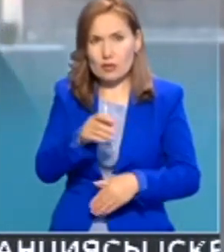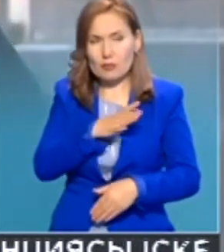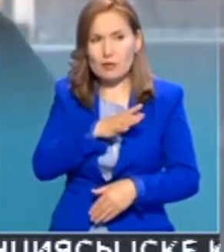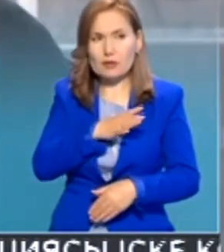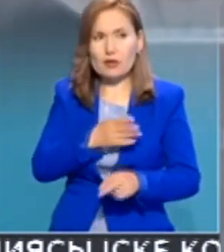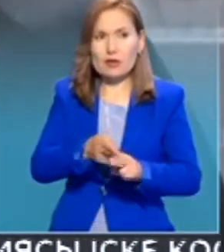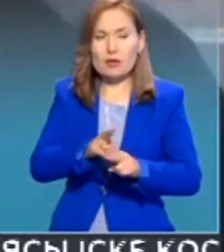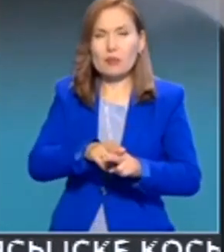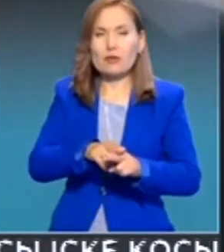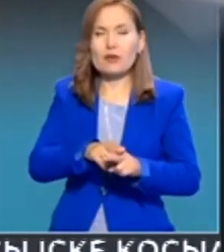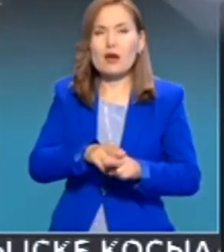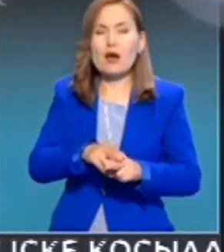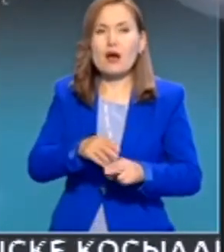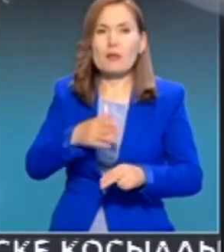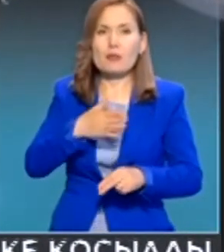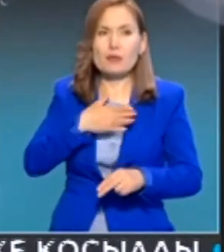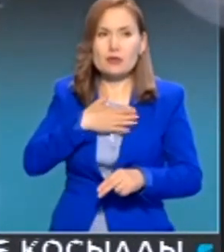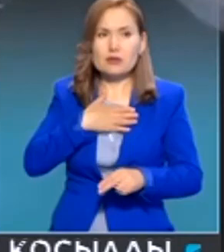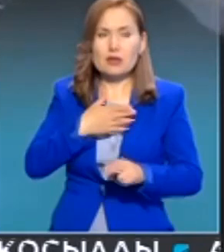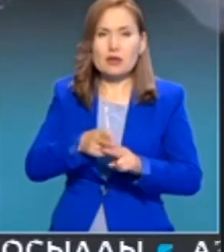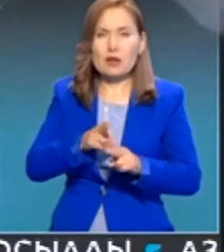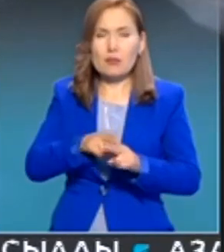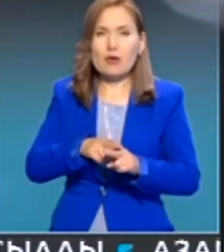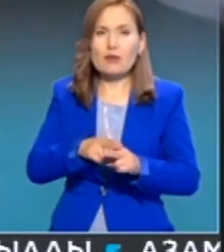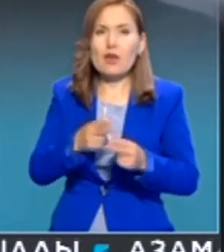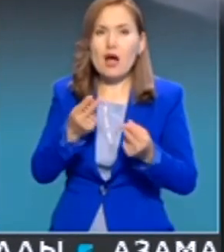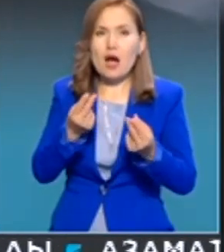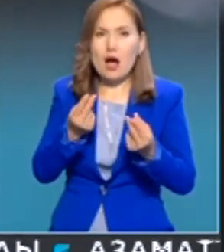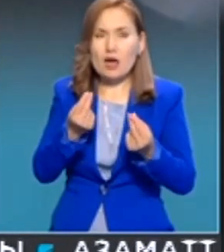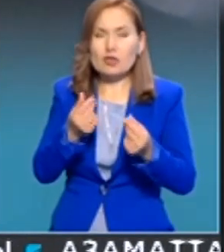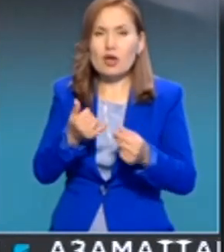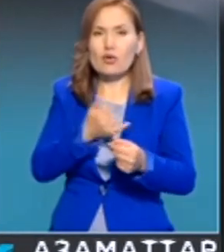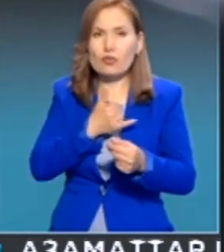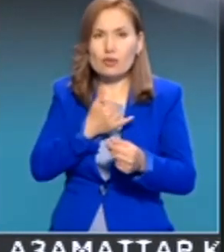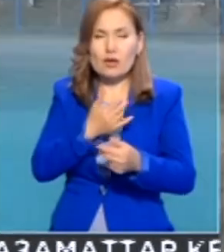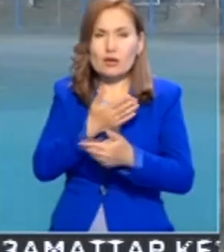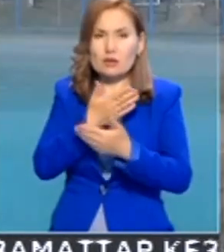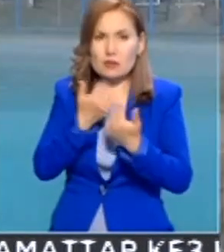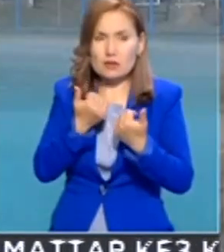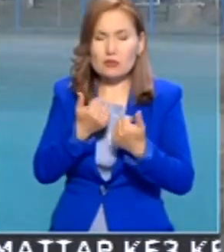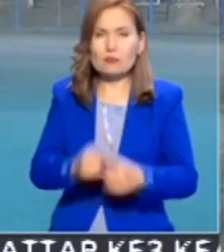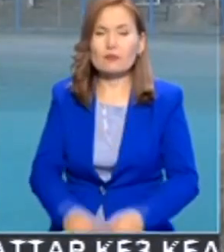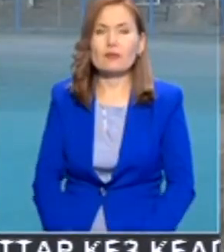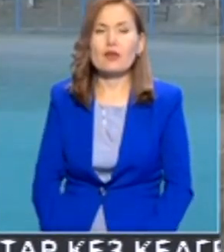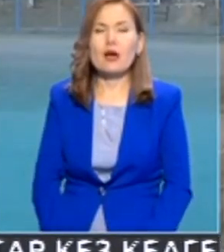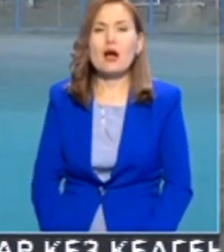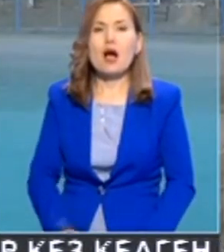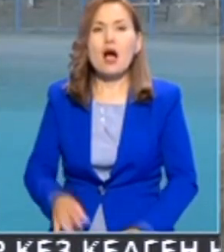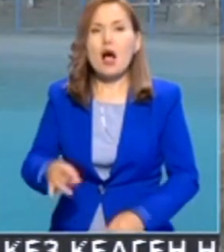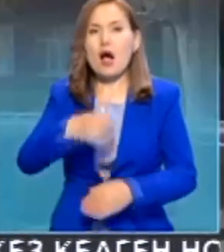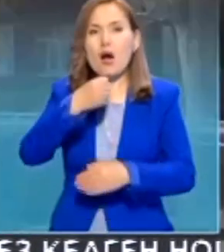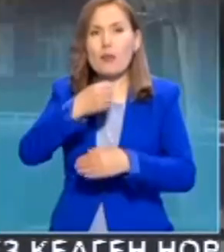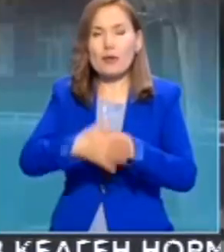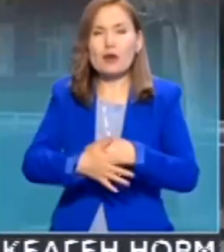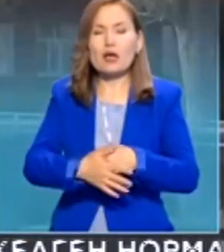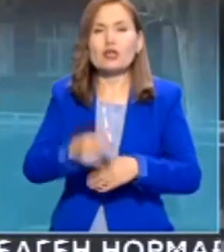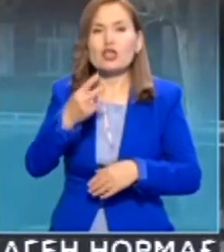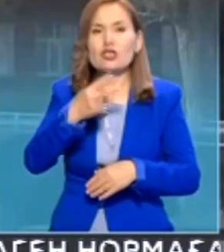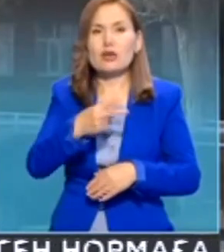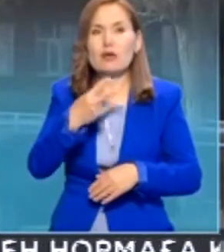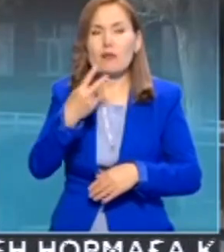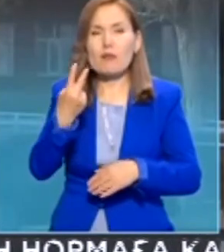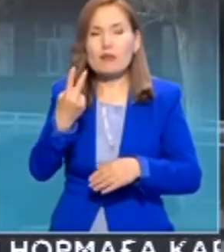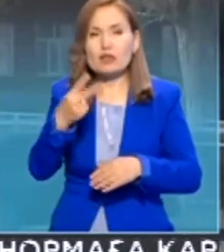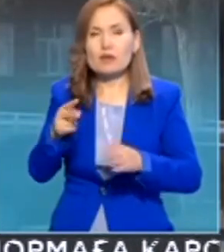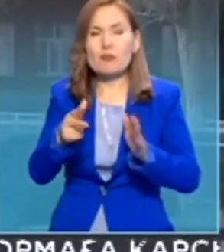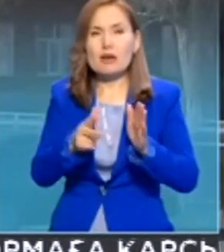Басында біздің қолымызда мына енді бұндай қаражат та жоқ, бұндай салғанға қазіргі. Аудан орталыгындагы 28 көп кабаттуу үй